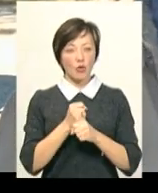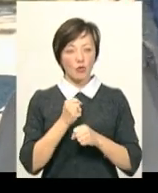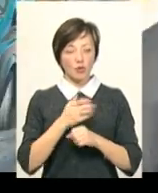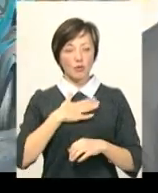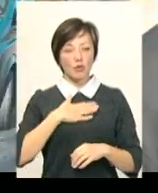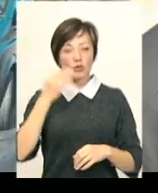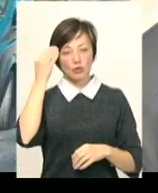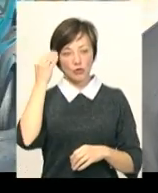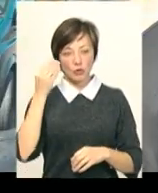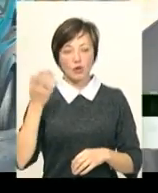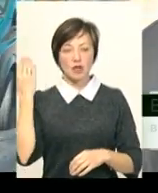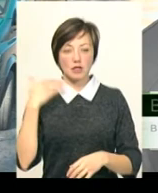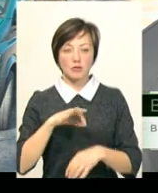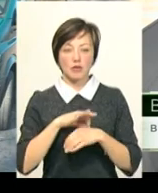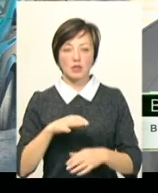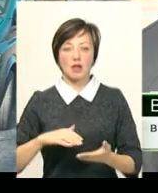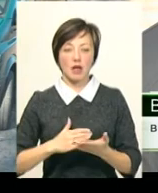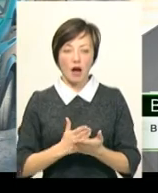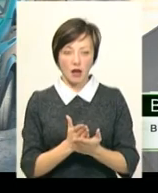проводились якісно. Я сам ходив, контролював,